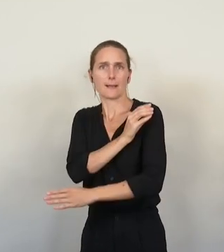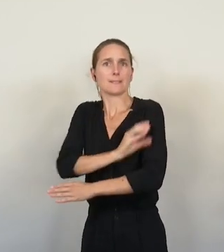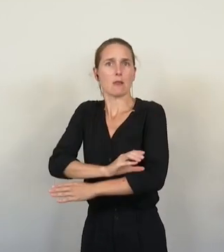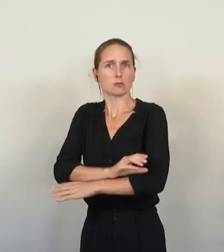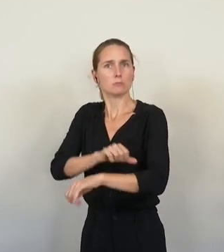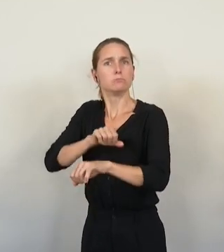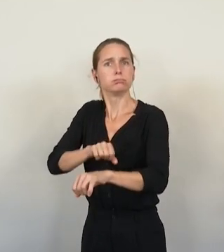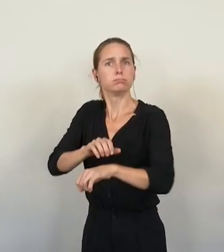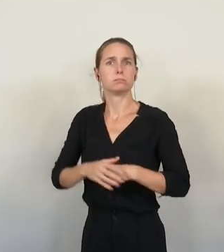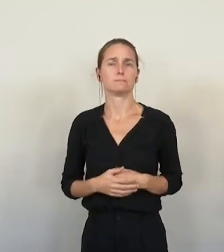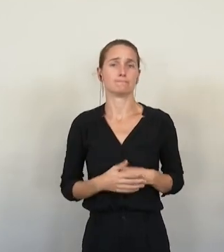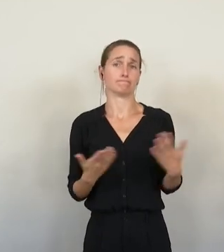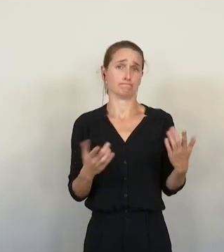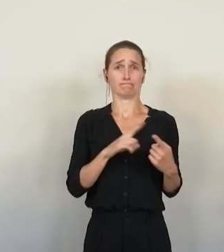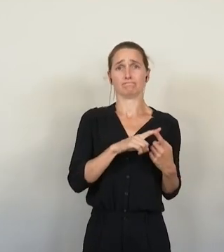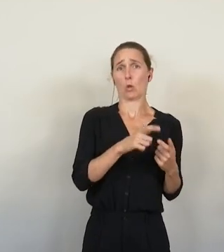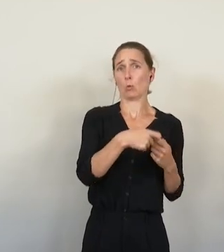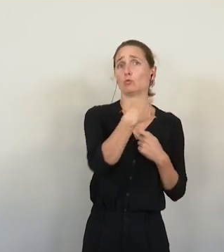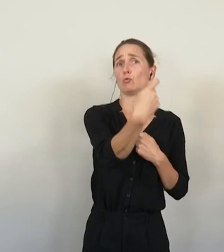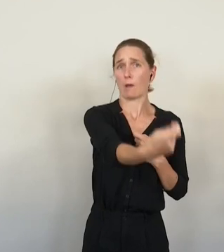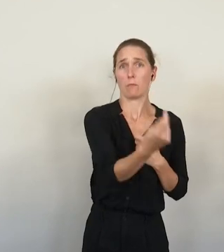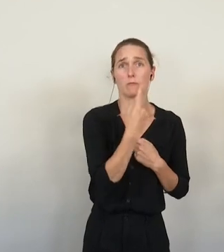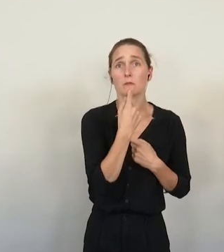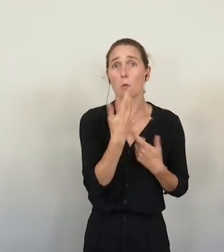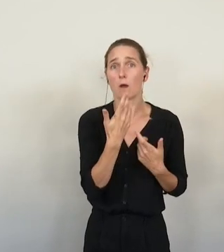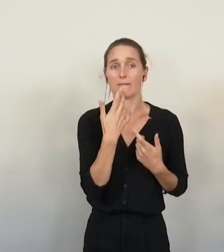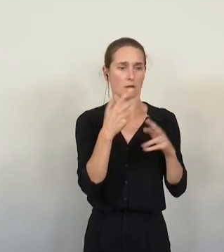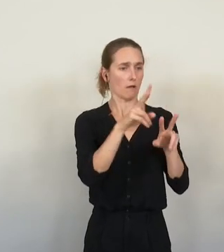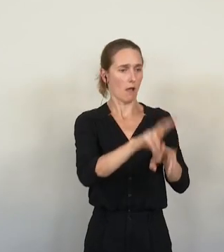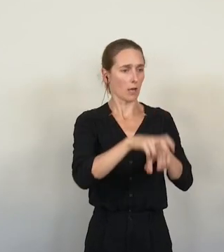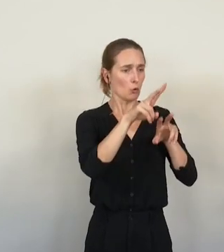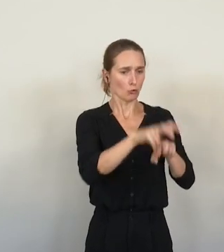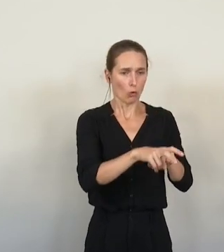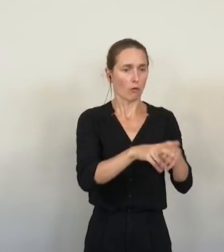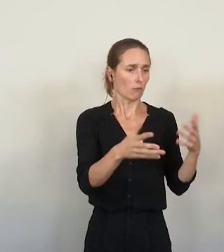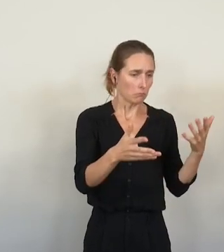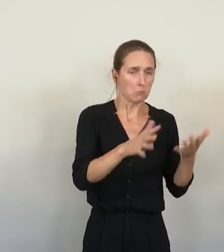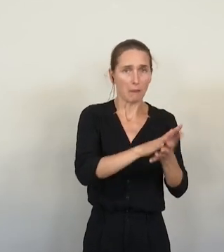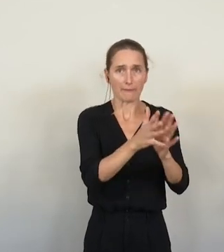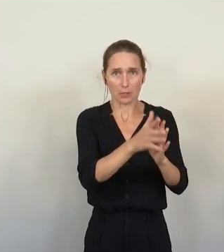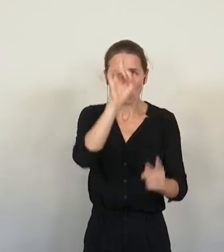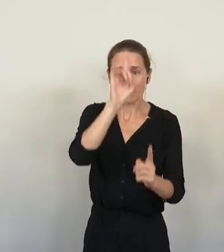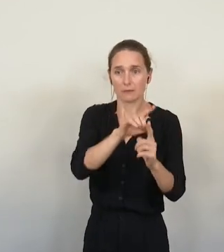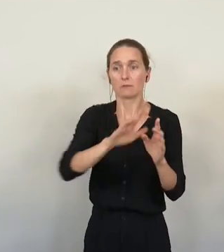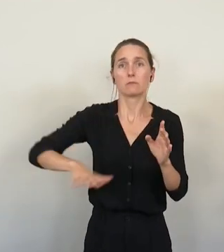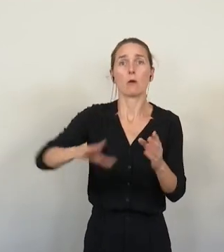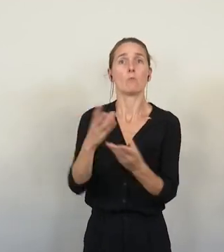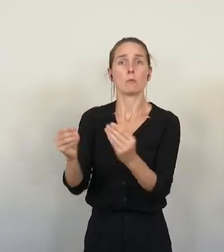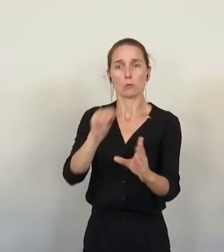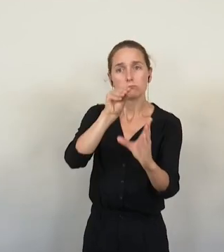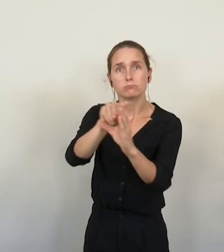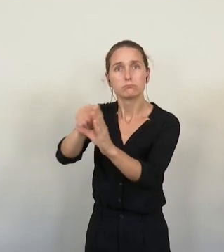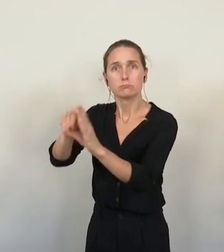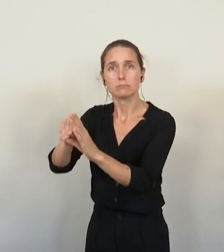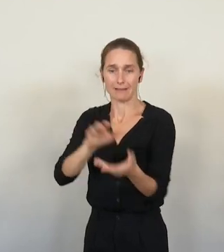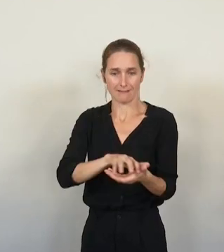texte l'alimentation durable est qualifiée par l'ensemble des pratiques alimentaires qui visent à nourrir les êtres humains en qualité et en